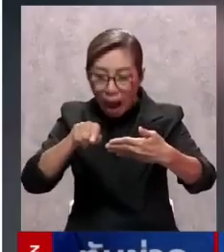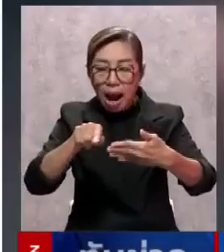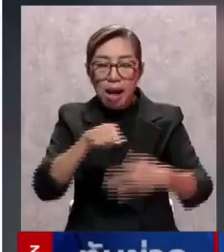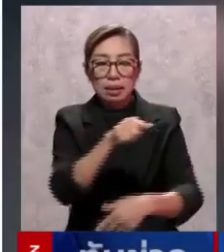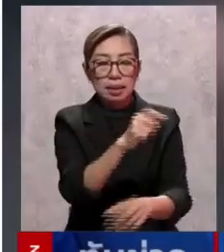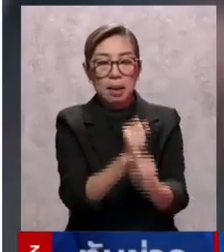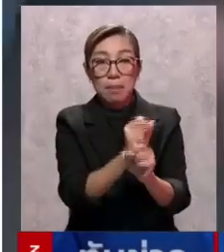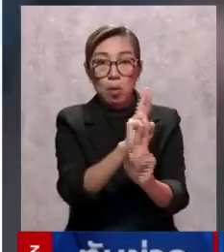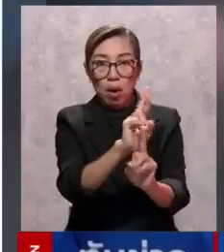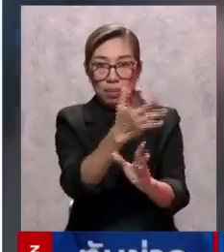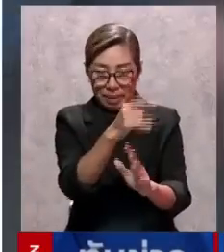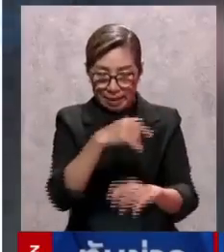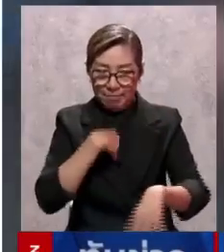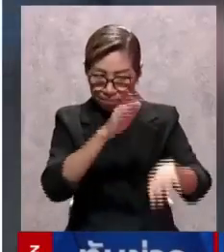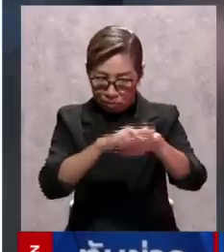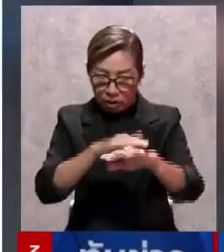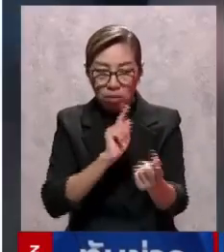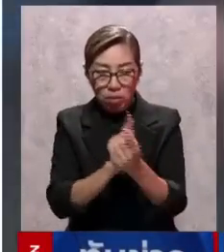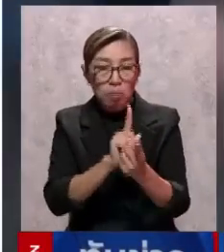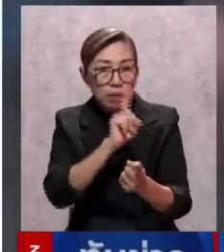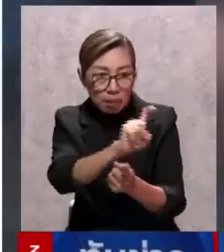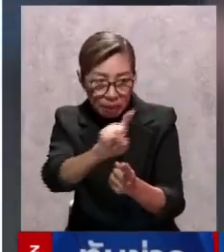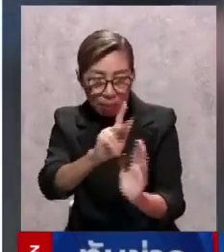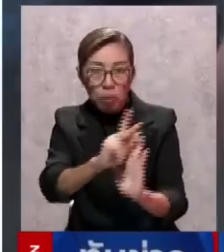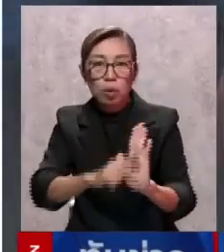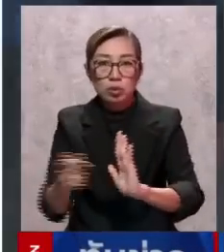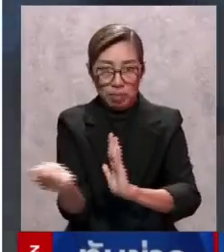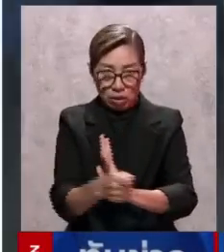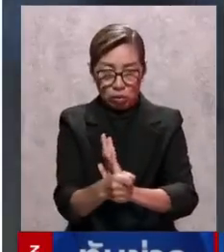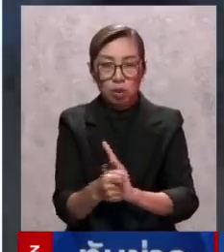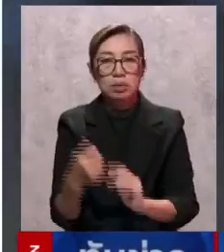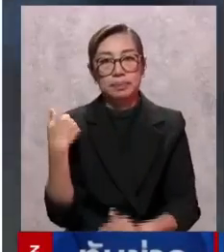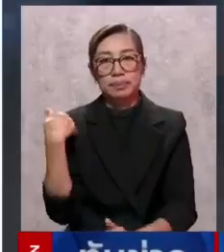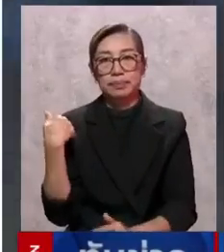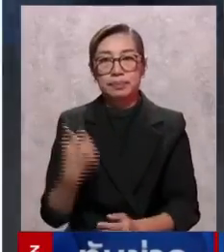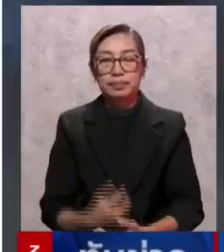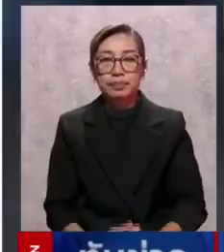การสอบสวนผู้มีส่วนเกี่ยวข้องแล้วก็ดำเนินคดีตามกฎหมายต่อไปค่ะ ค่ะ